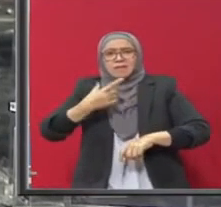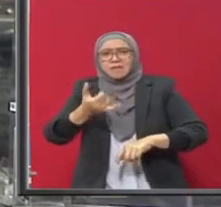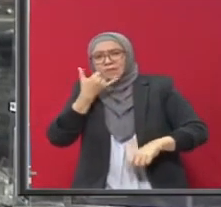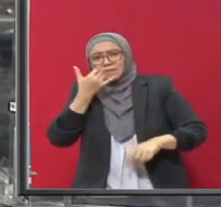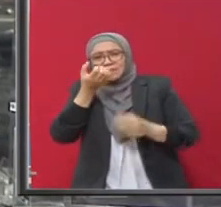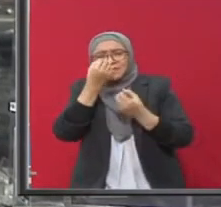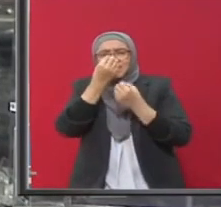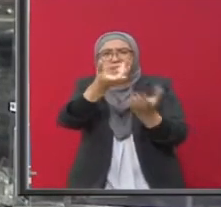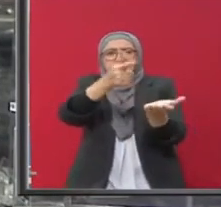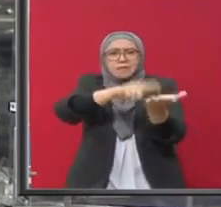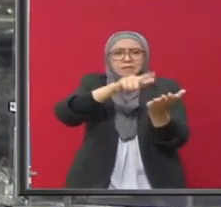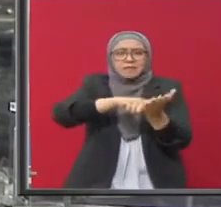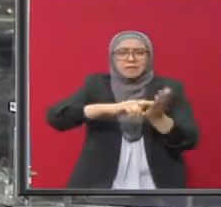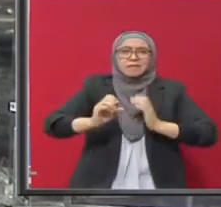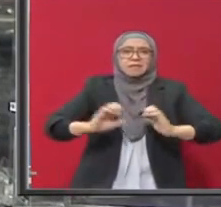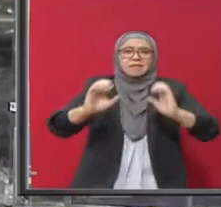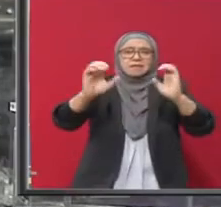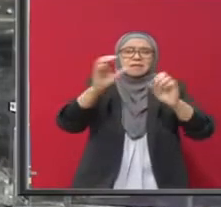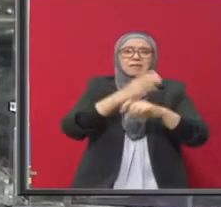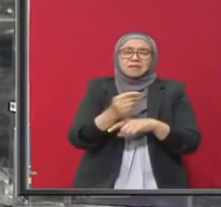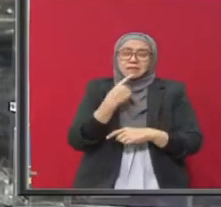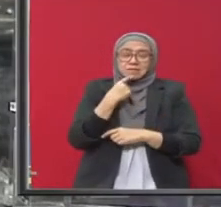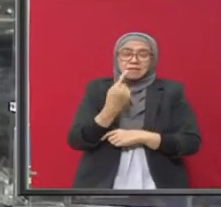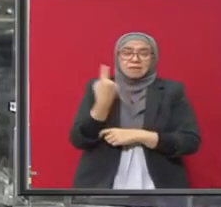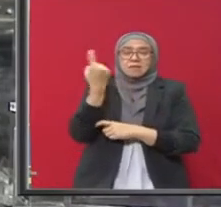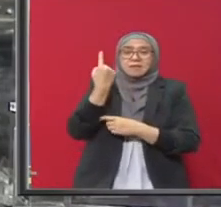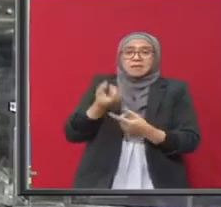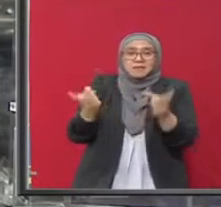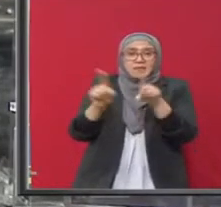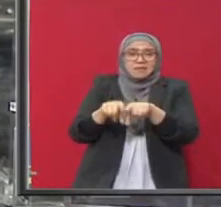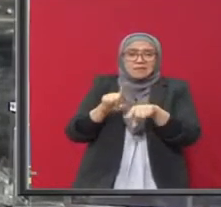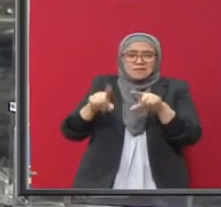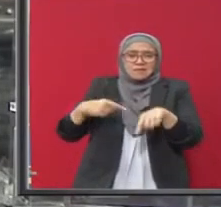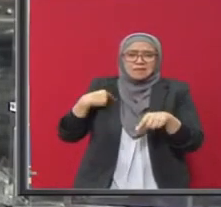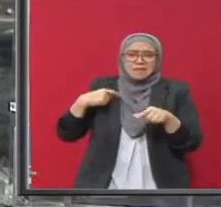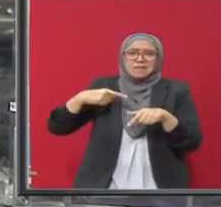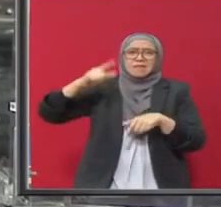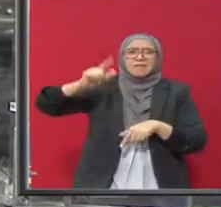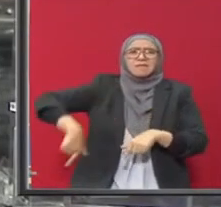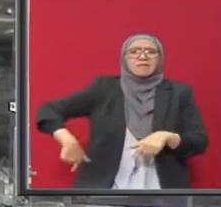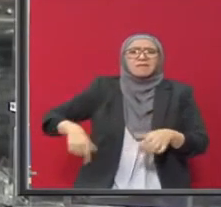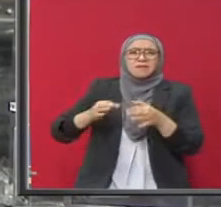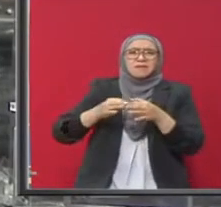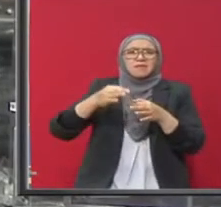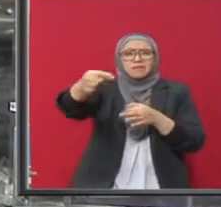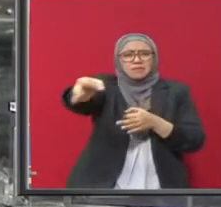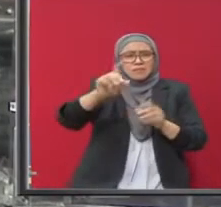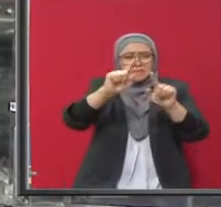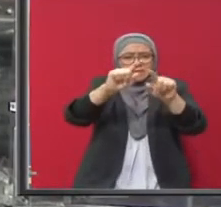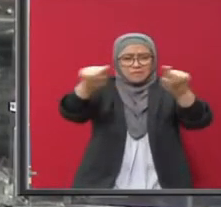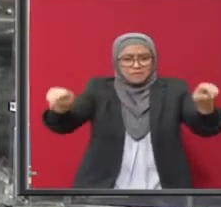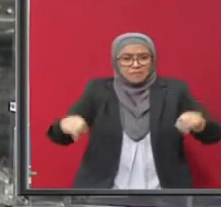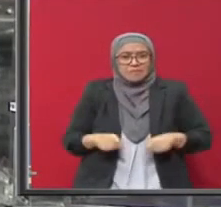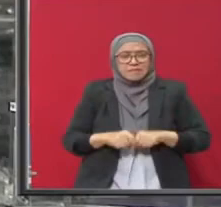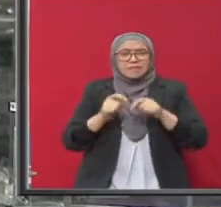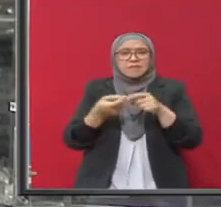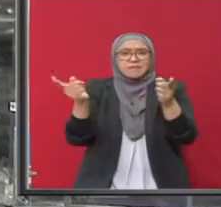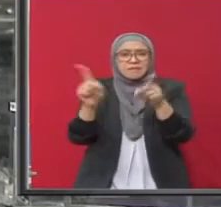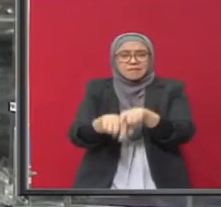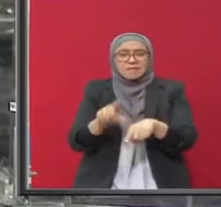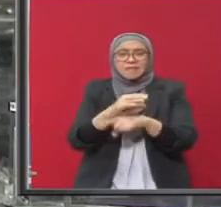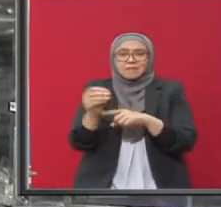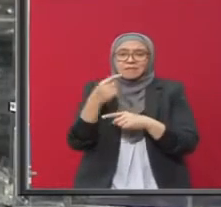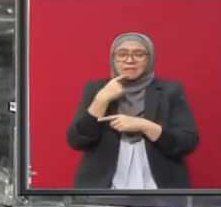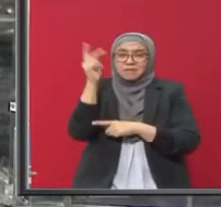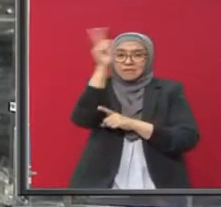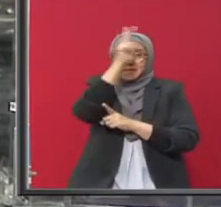terbabit ke tempat kejadian. Dalam masa yang sama, kerajaan juga dicadangkan supaya aduan berkaitan jenayah pencemaran alam sekitar